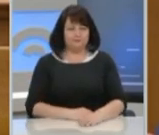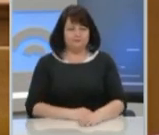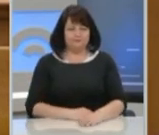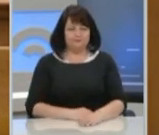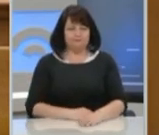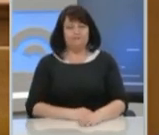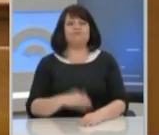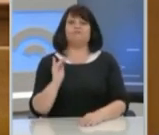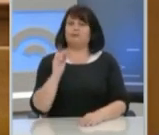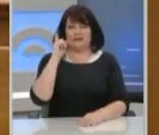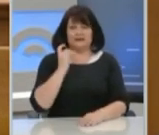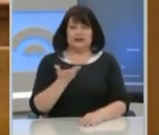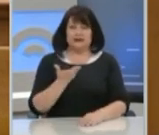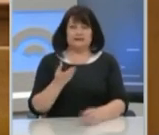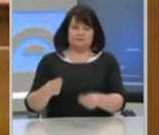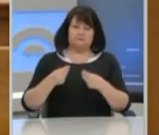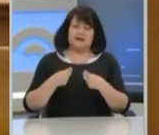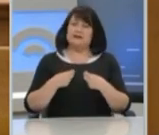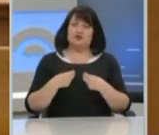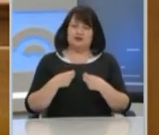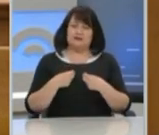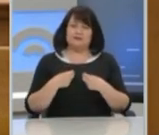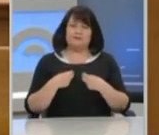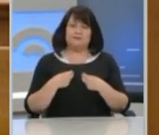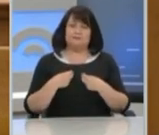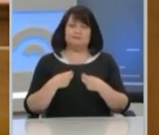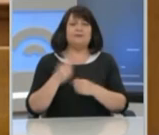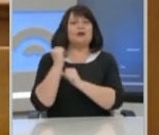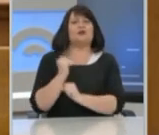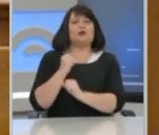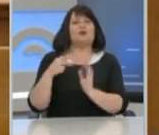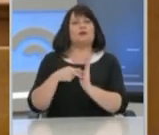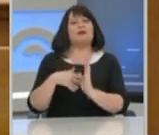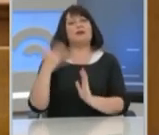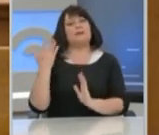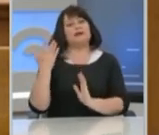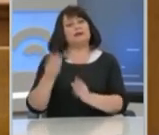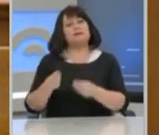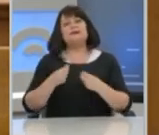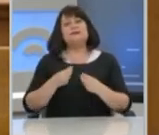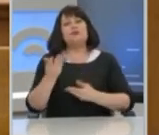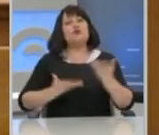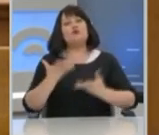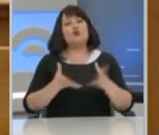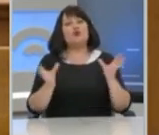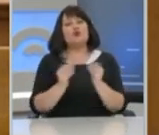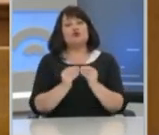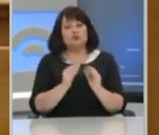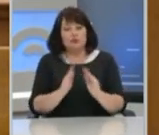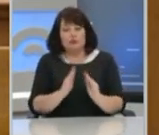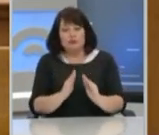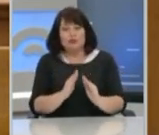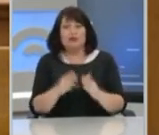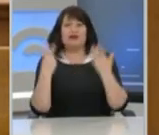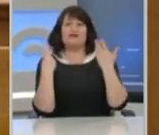Ξέρετε, παραλάβαμε τον Γενάρη του 2015 τον προϋπολογισμό προνοίας στα